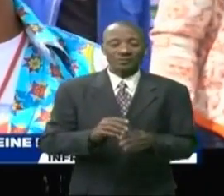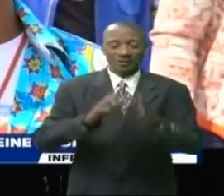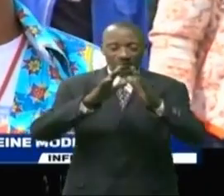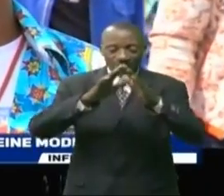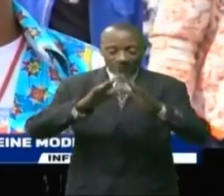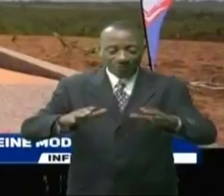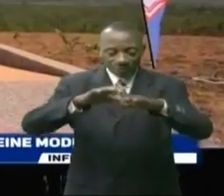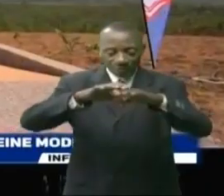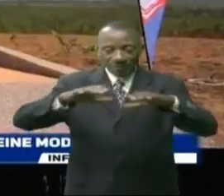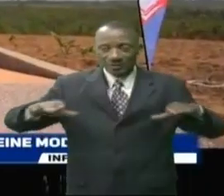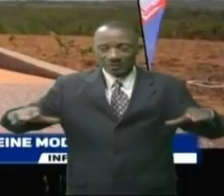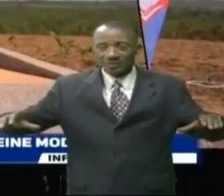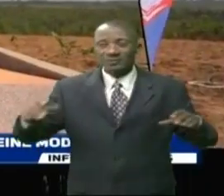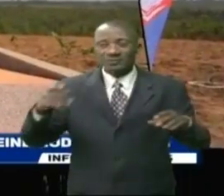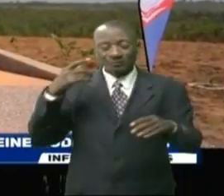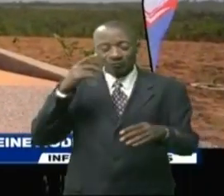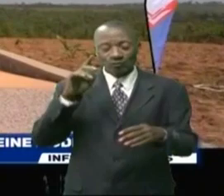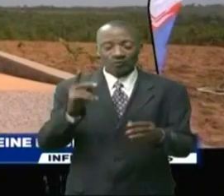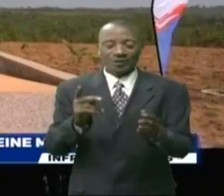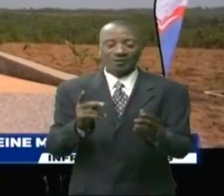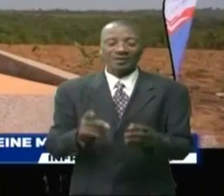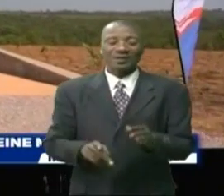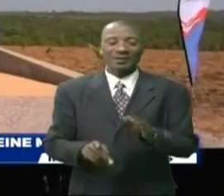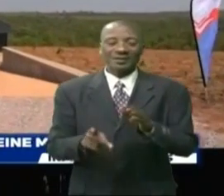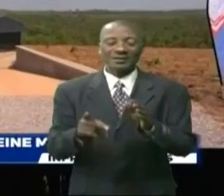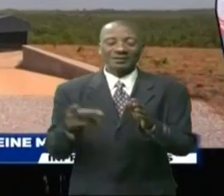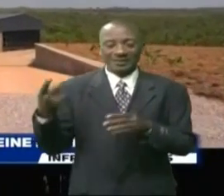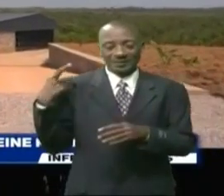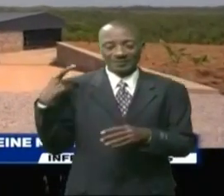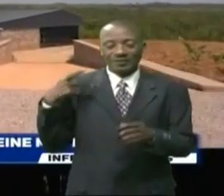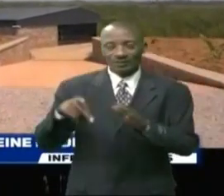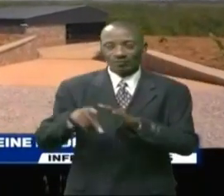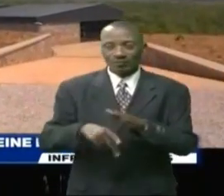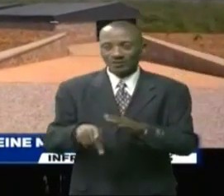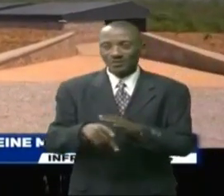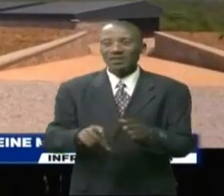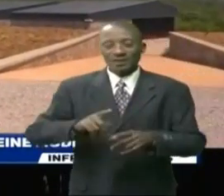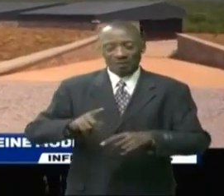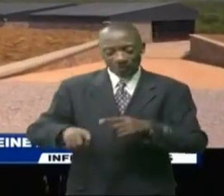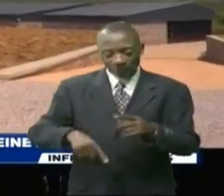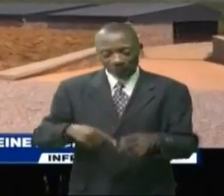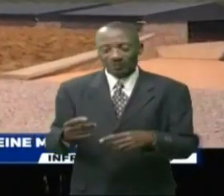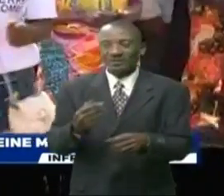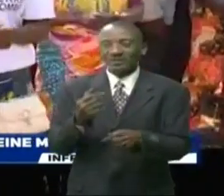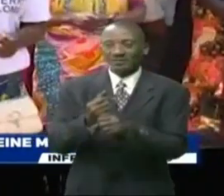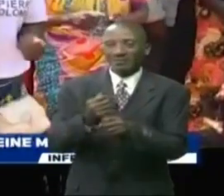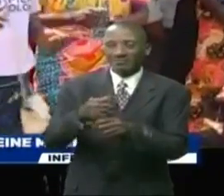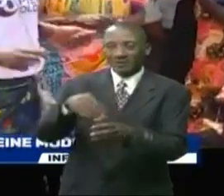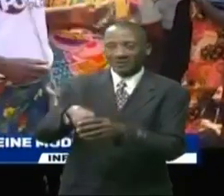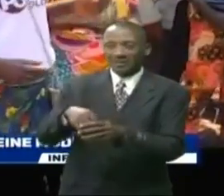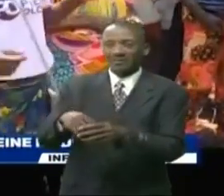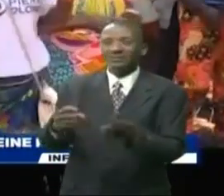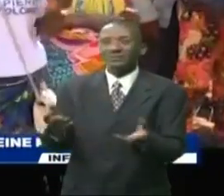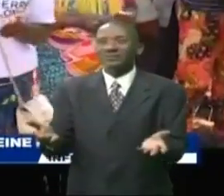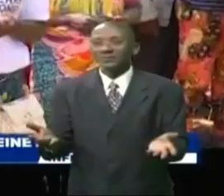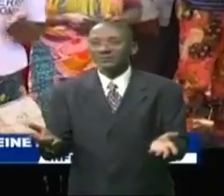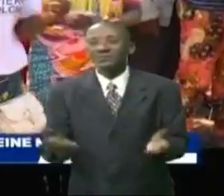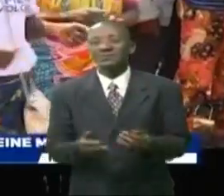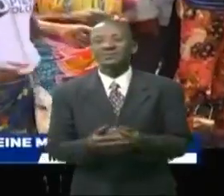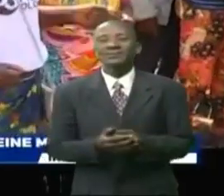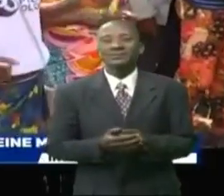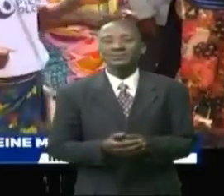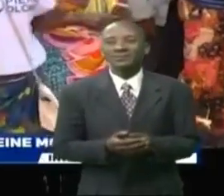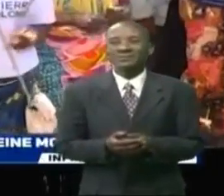font pas l'université. De constructions qui témoignent l'esprit de grandeur voulu imprimer par le garant de la nation dans la modernisation de